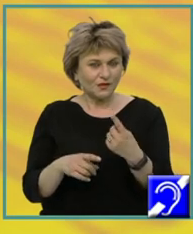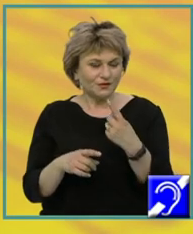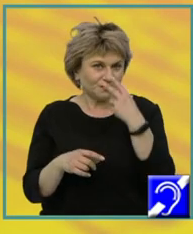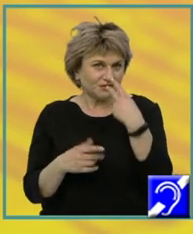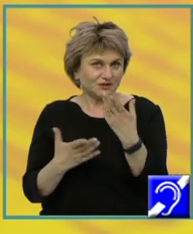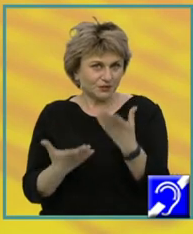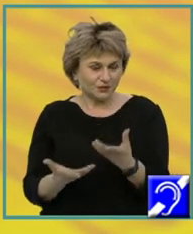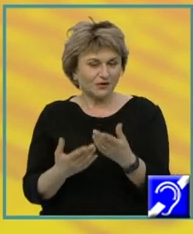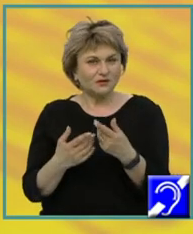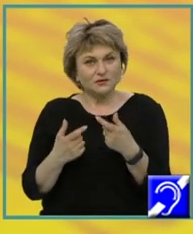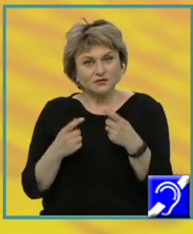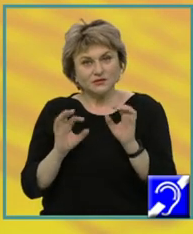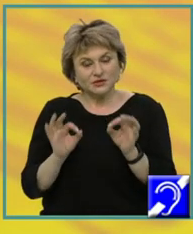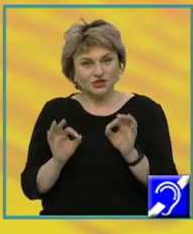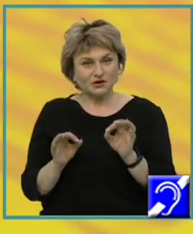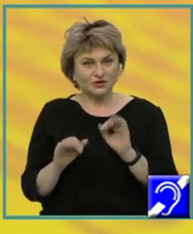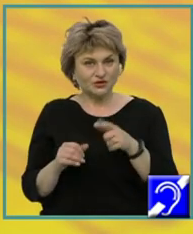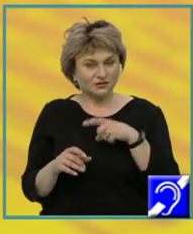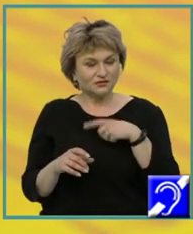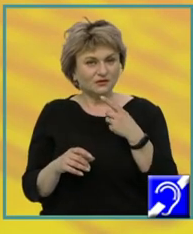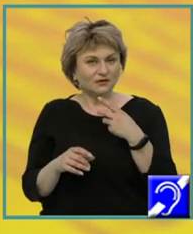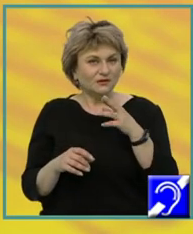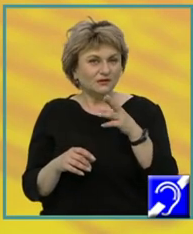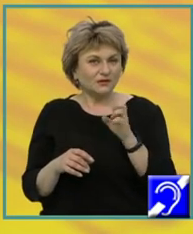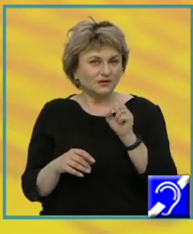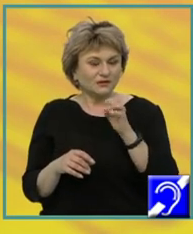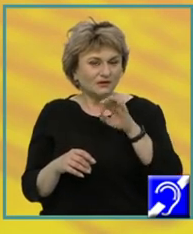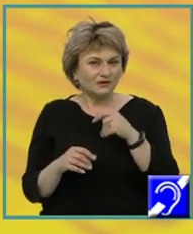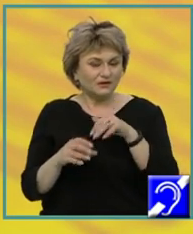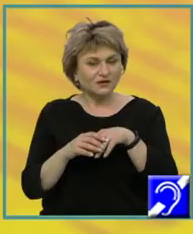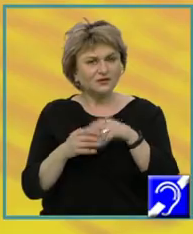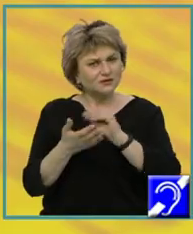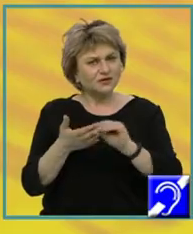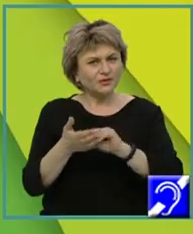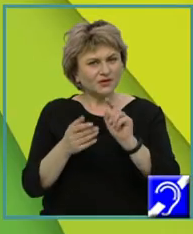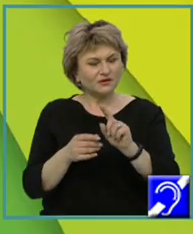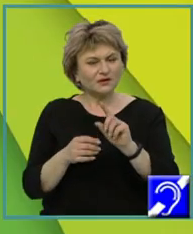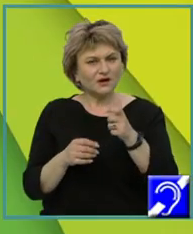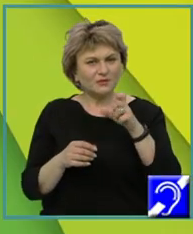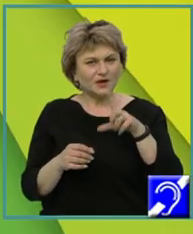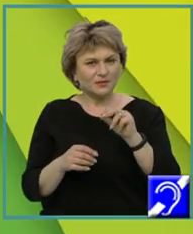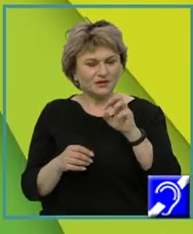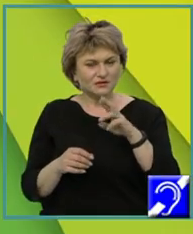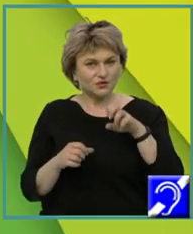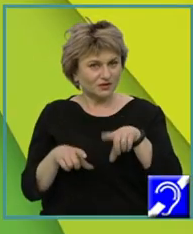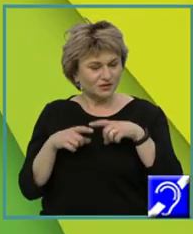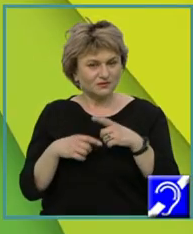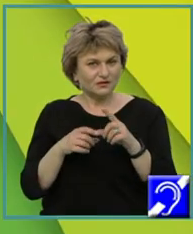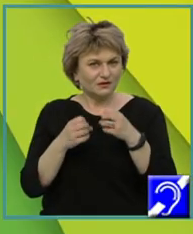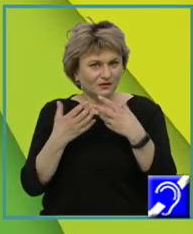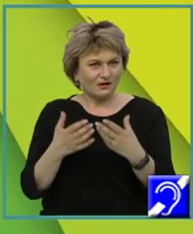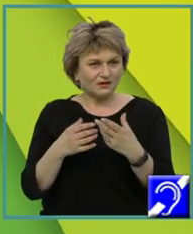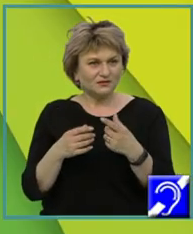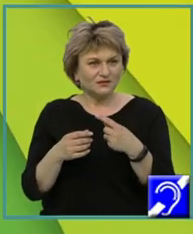viziune aparte și ea este reflectată în opera lui în privința lui Camil Petrescu Este clar că ele se